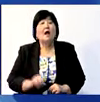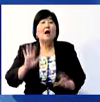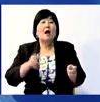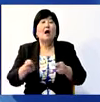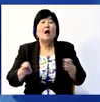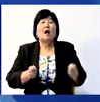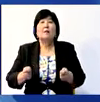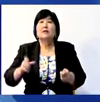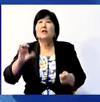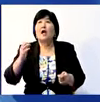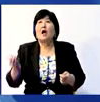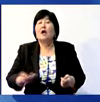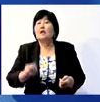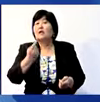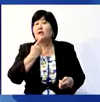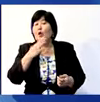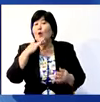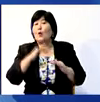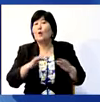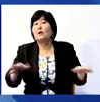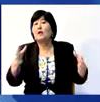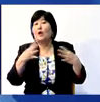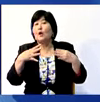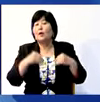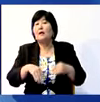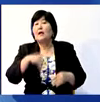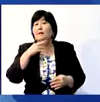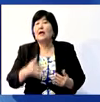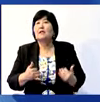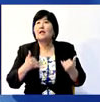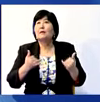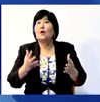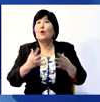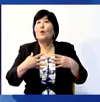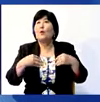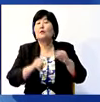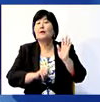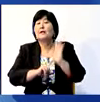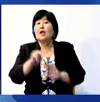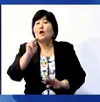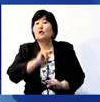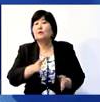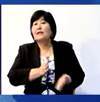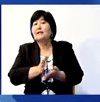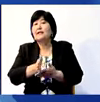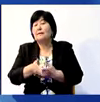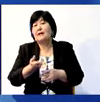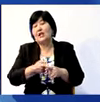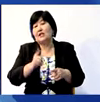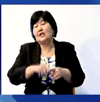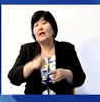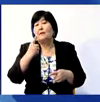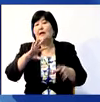Президент әлеуеті жағынан аз қамтылған көппалалы отбасыларға басымдық берілетінін отбасымызға келген жұмыс сапарында және